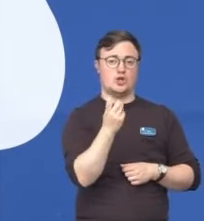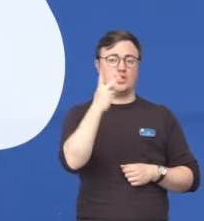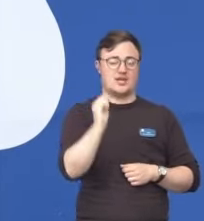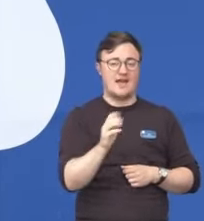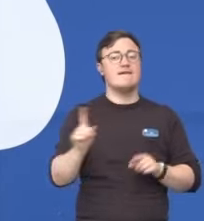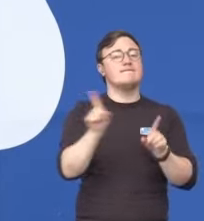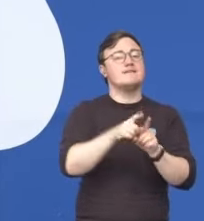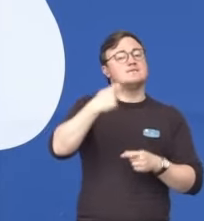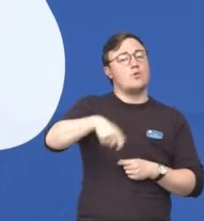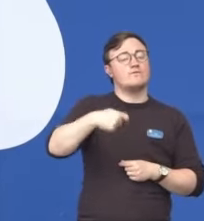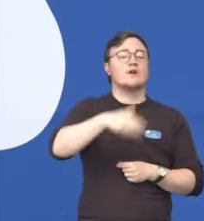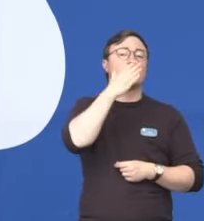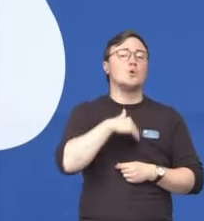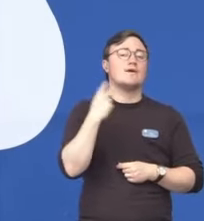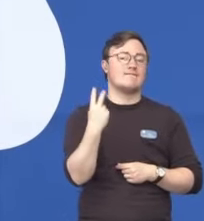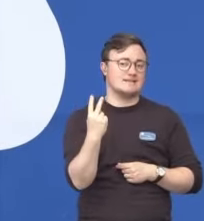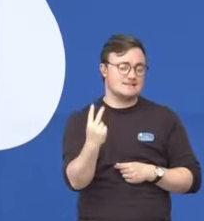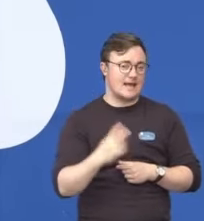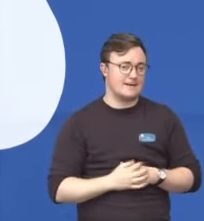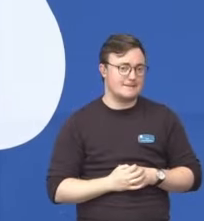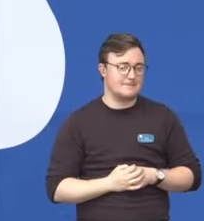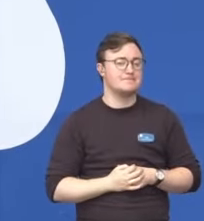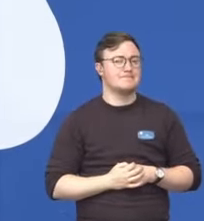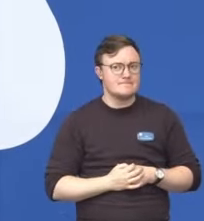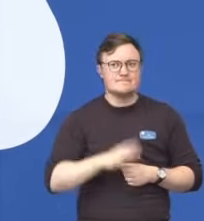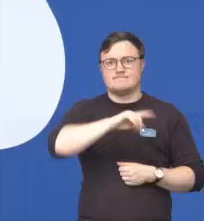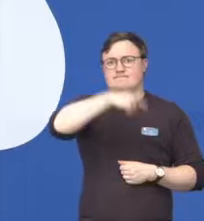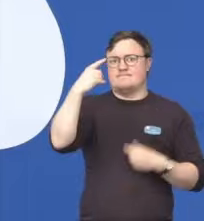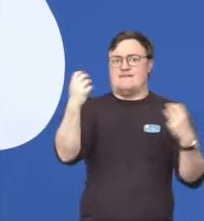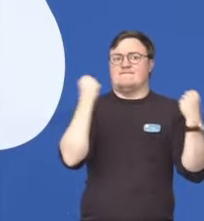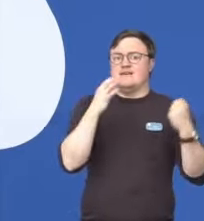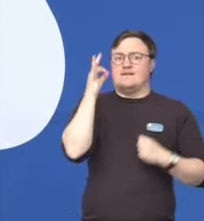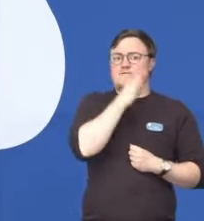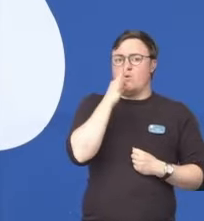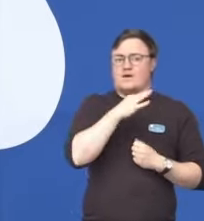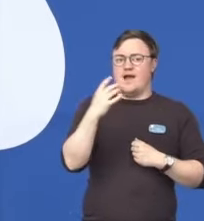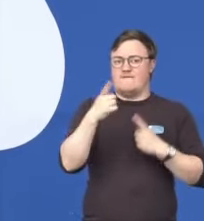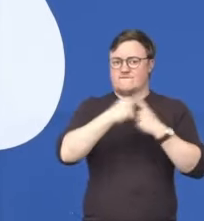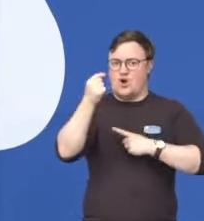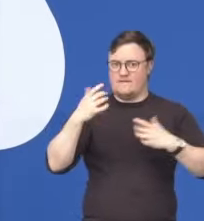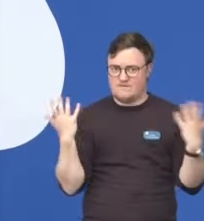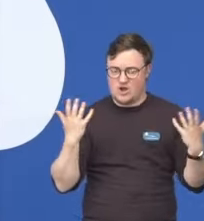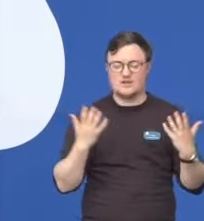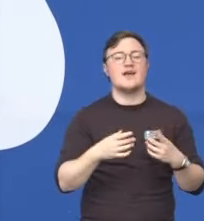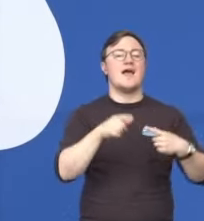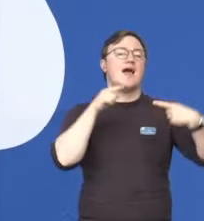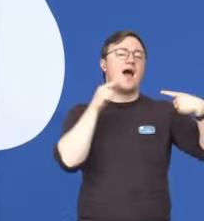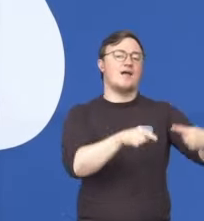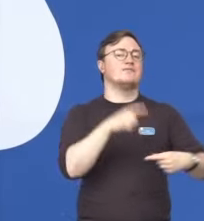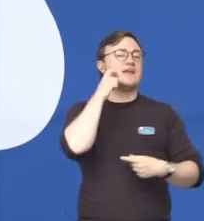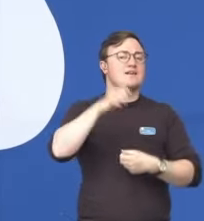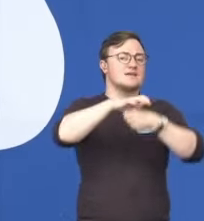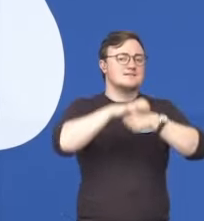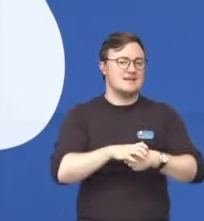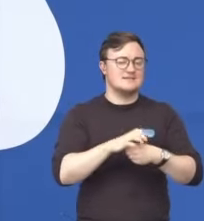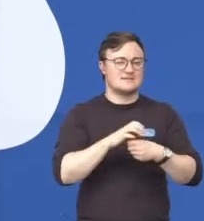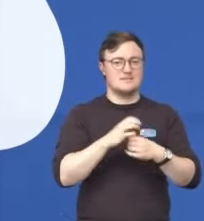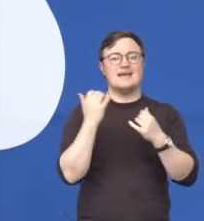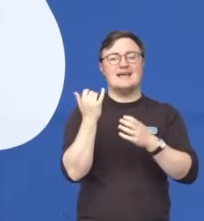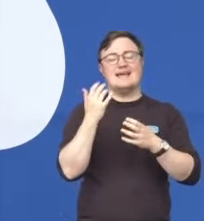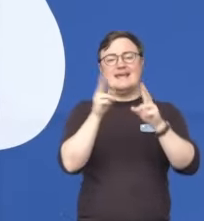ordförande för Ung Vänster. Den allra viktigaste frågan i det här valet handlar om antirasism och internationell